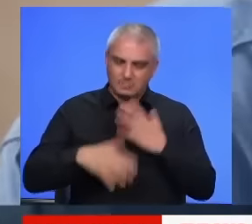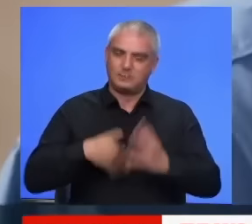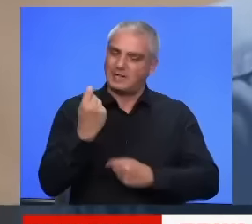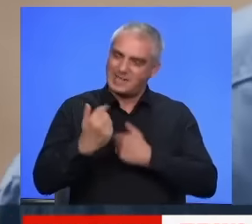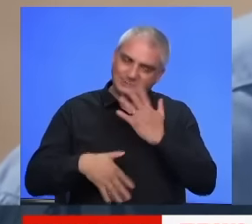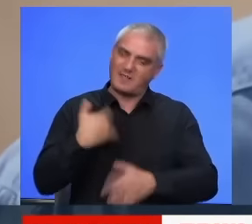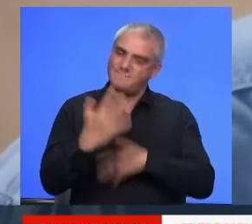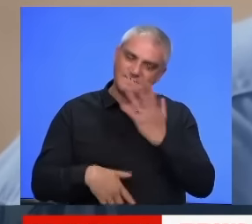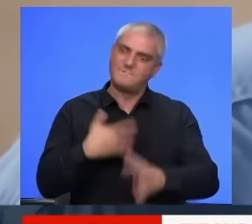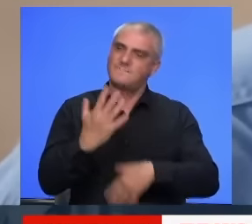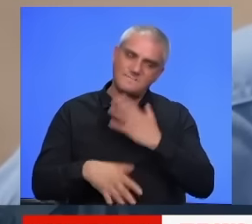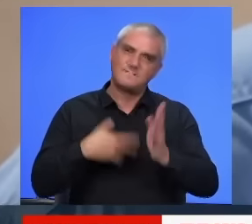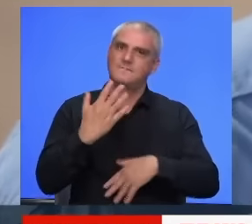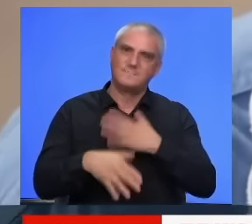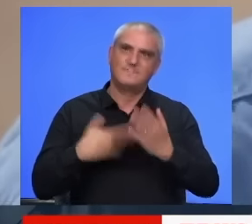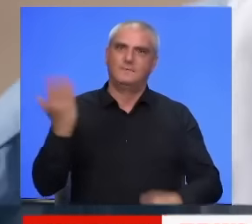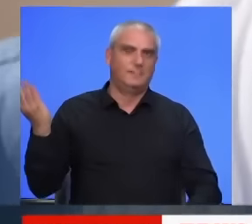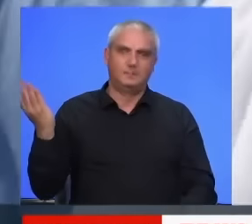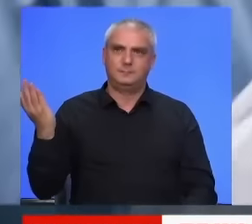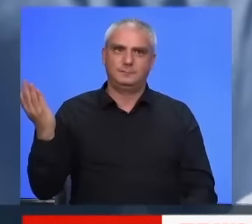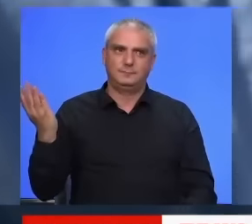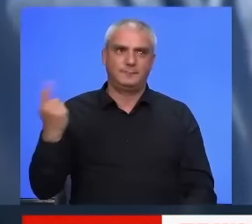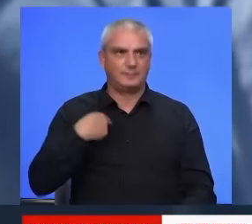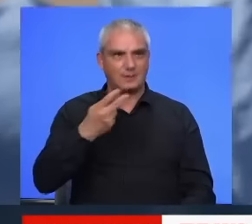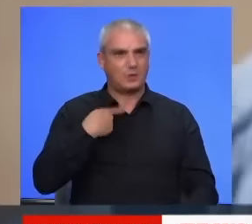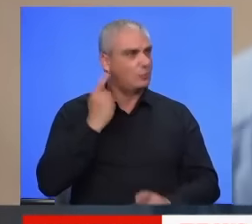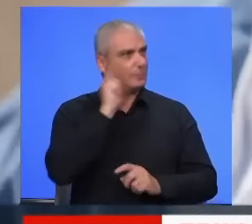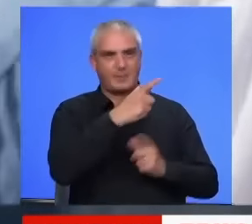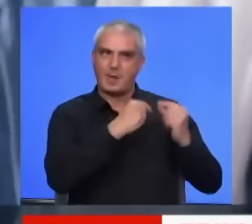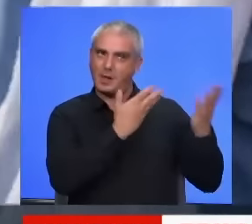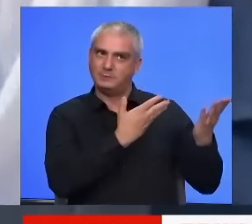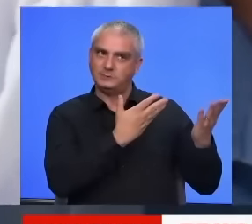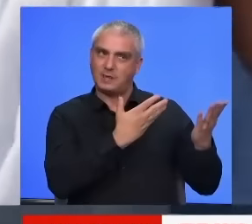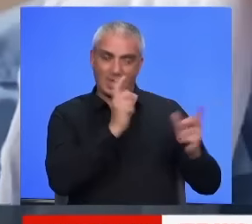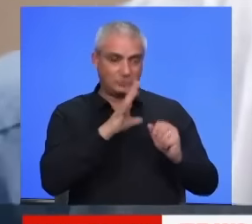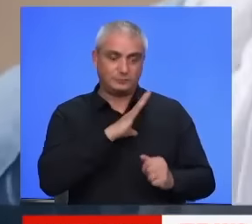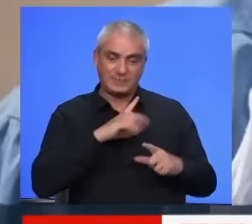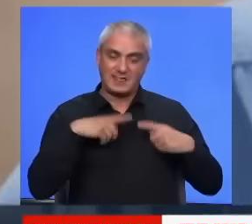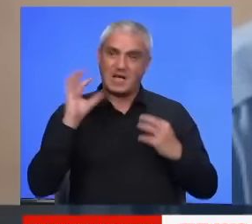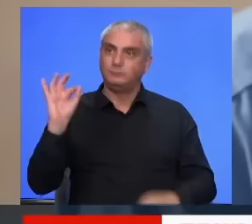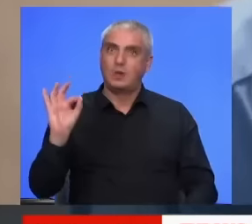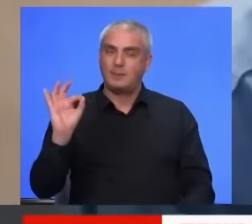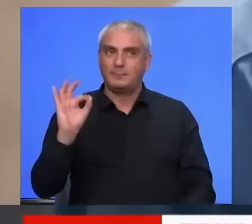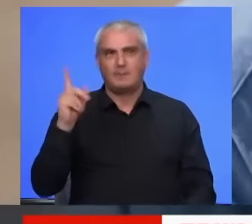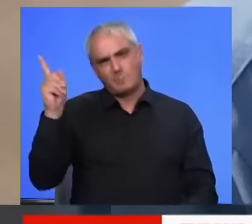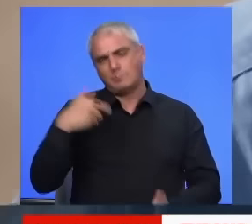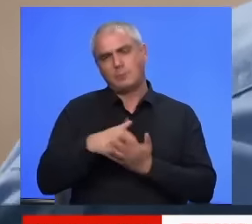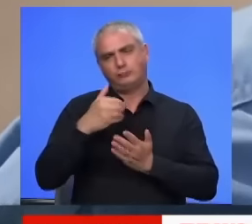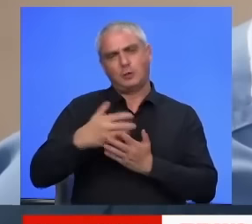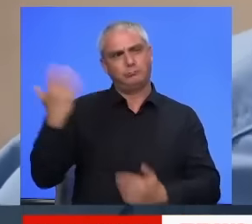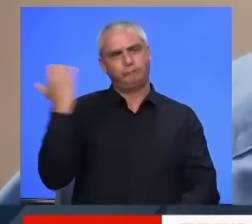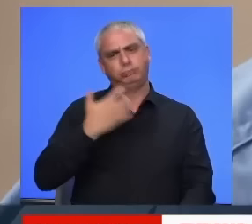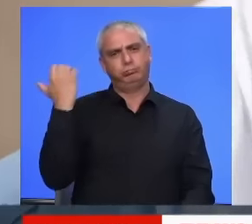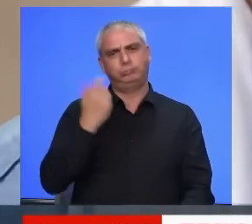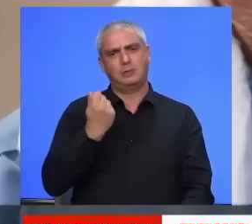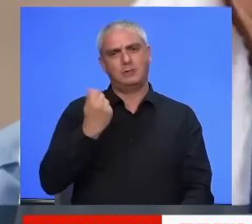המכונת כסף מתחילה, ממשיכה לטחון. אתה ואני קופצים לעזה, ואנשים מסכנים את חייהם, והם ממשיכים לשבת ולטחון